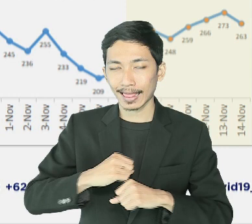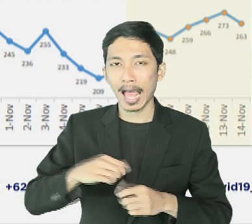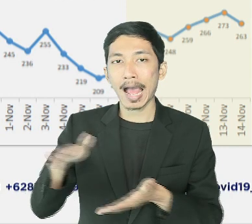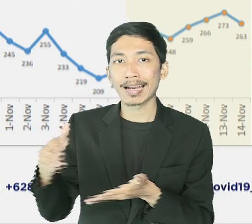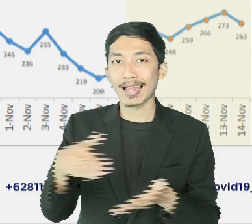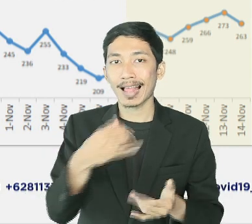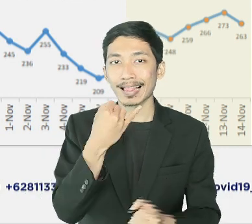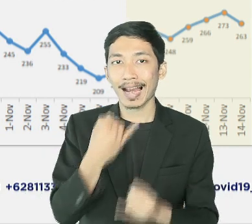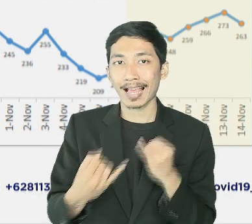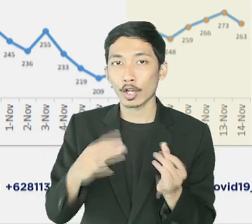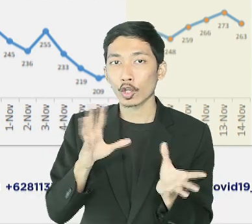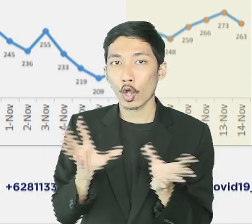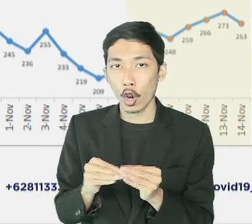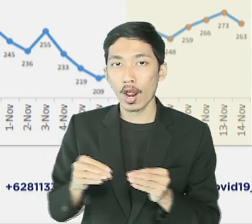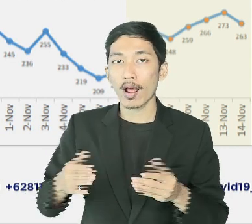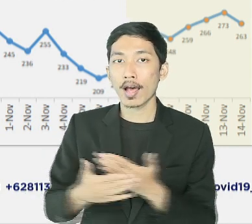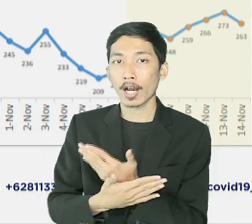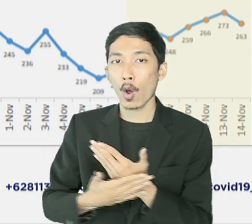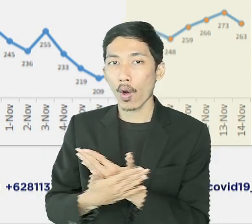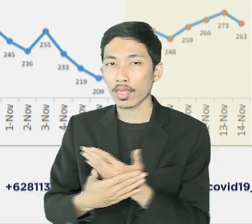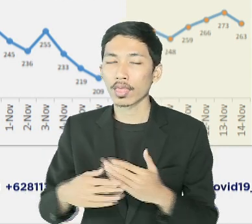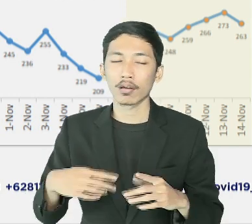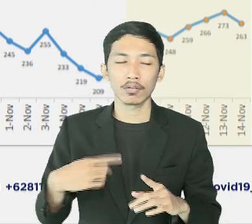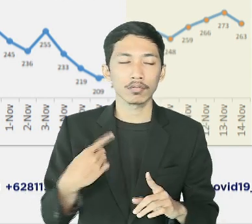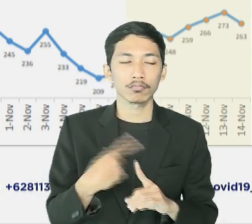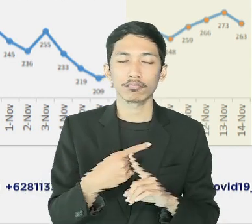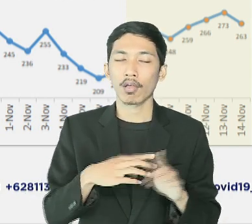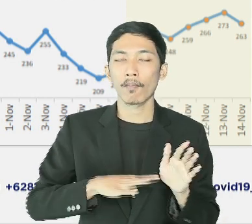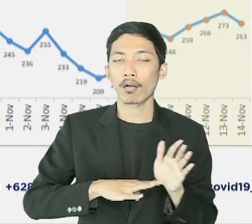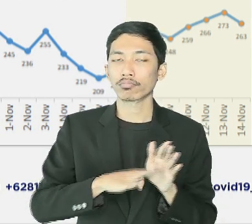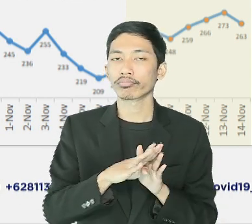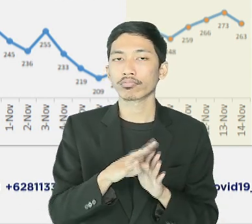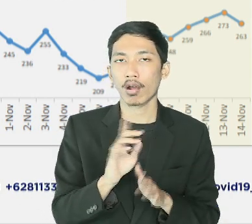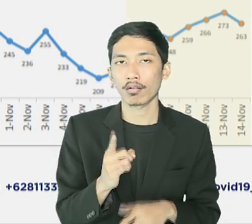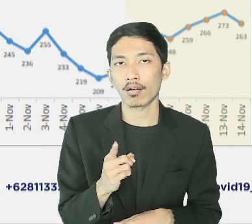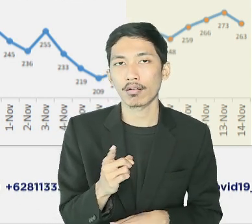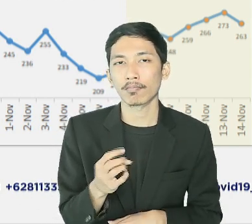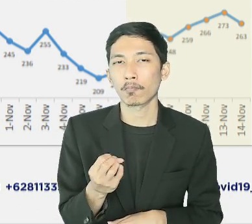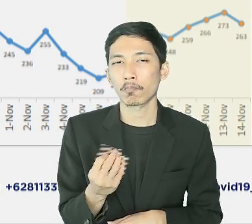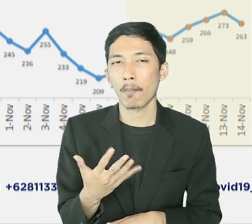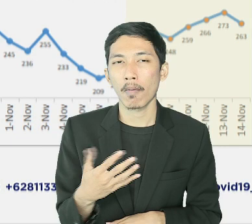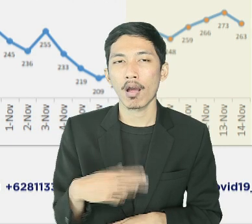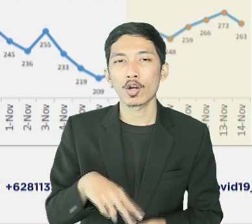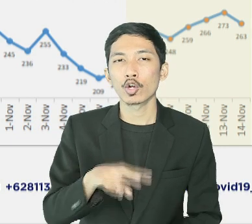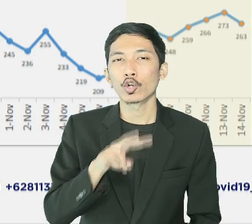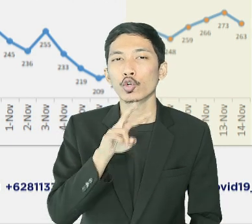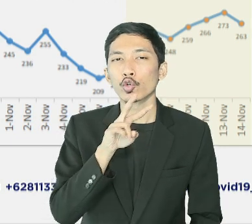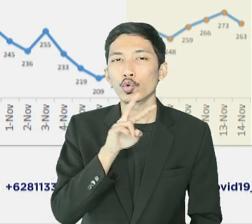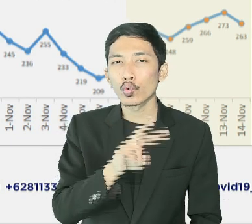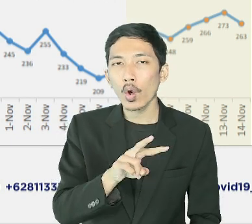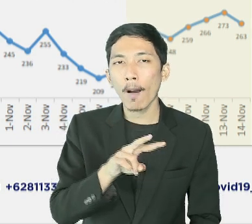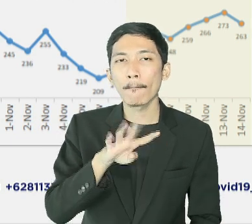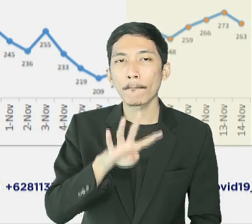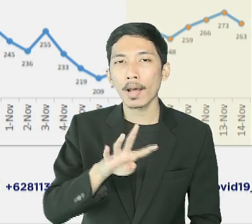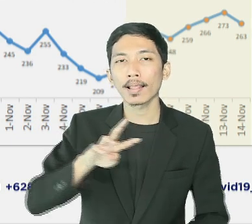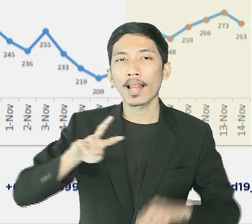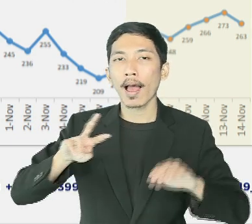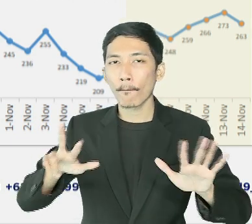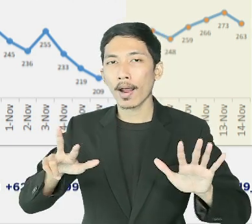jumlah orang yang dirawat tampak meningkat secara konsisten pada rentang 248